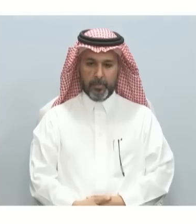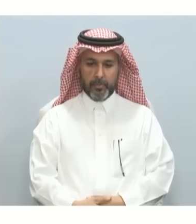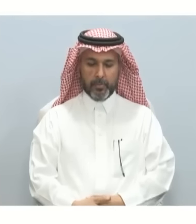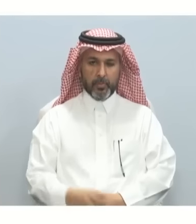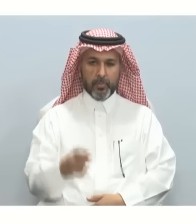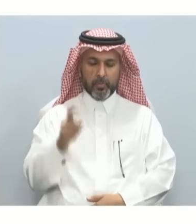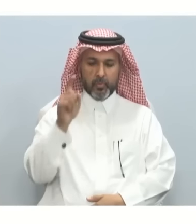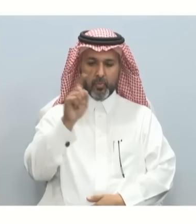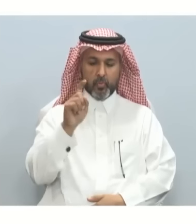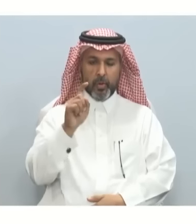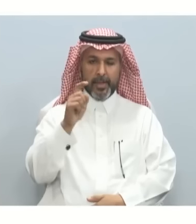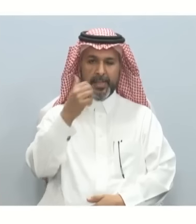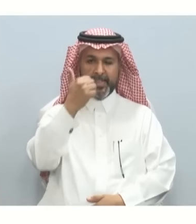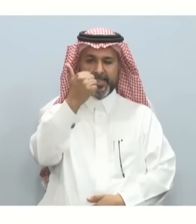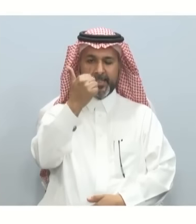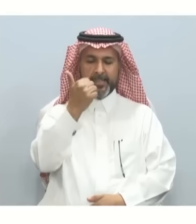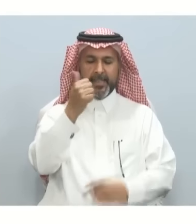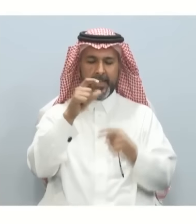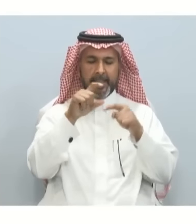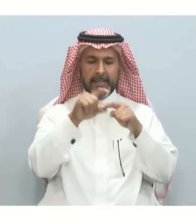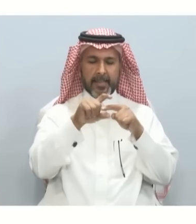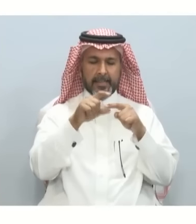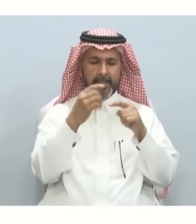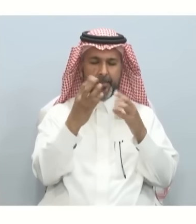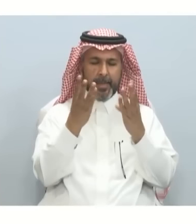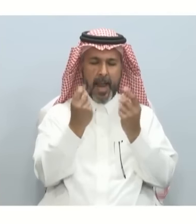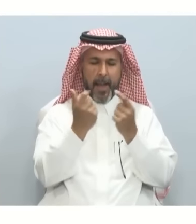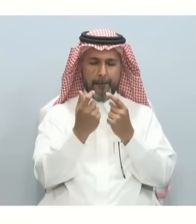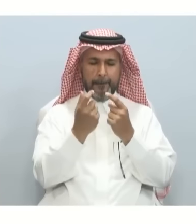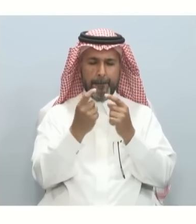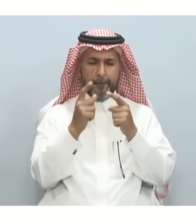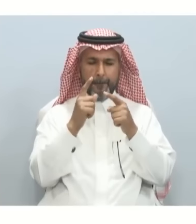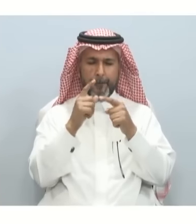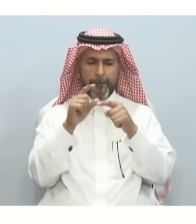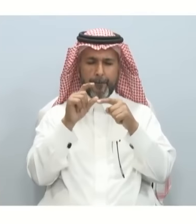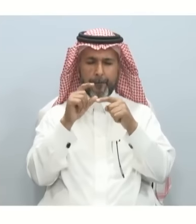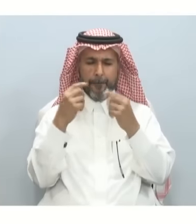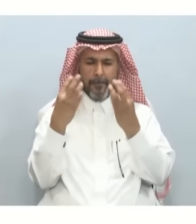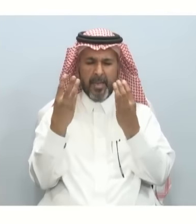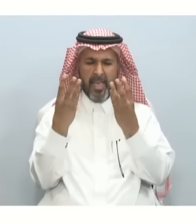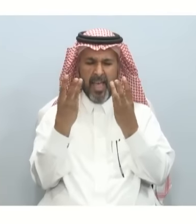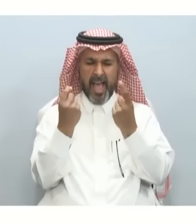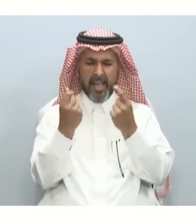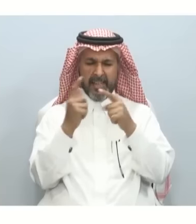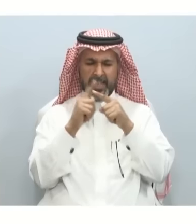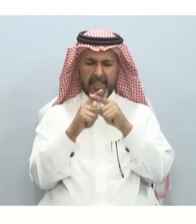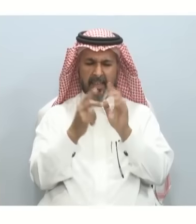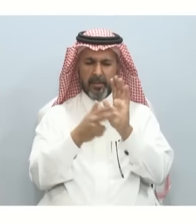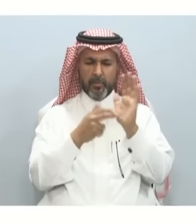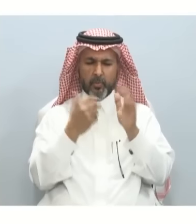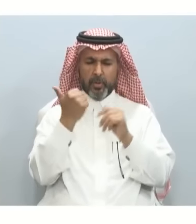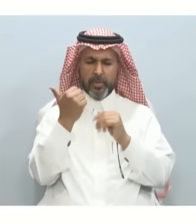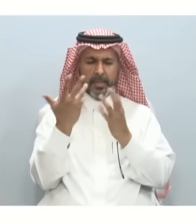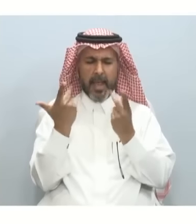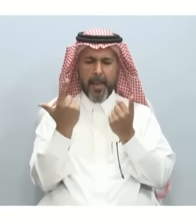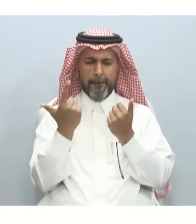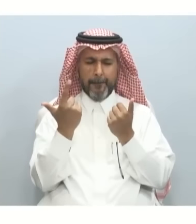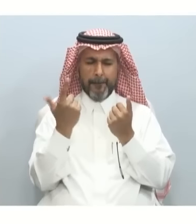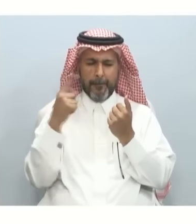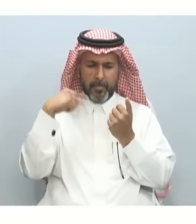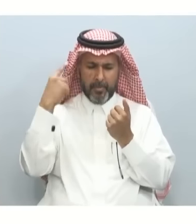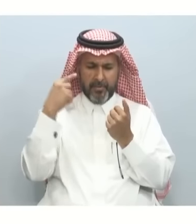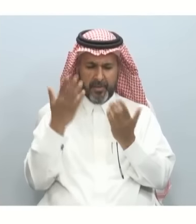اوجد قواسم كل عدد فيما ياتي السؤال الاول العدد سته هل تستطيعون ابناء وبناتي تحديث قواسم العدد سته